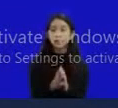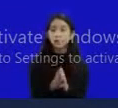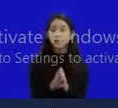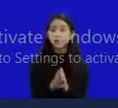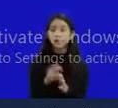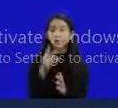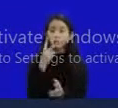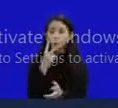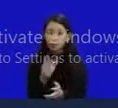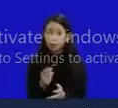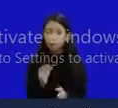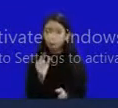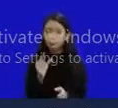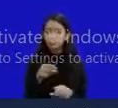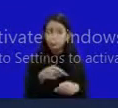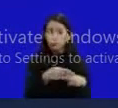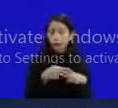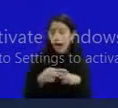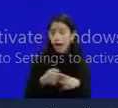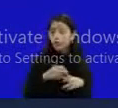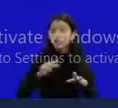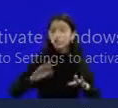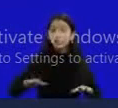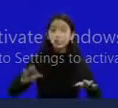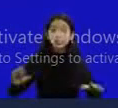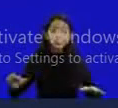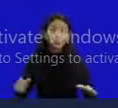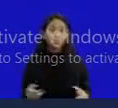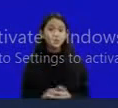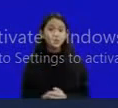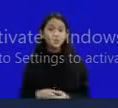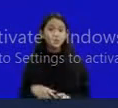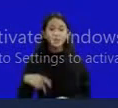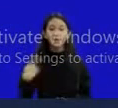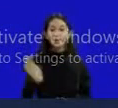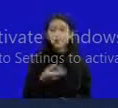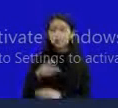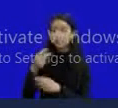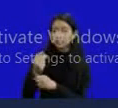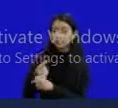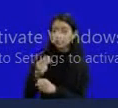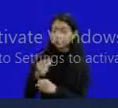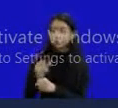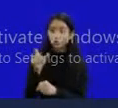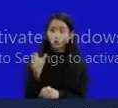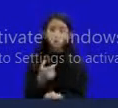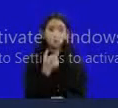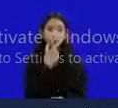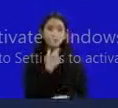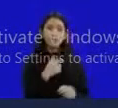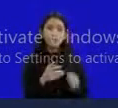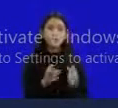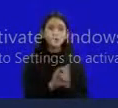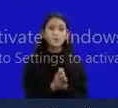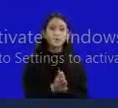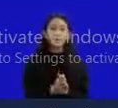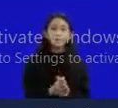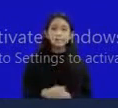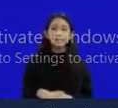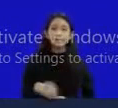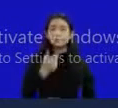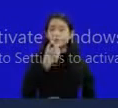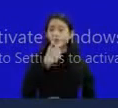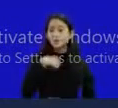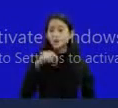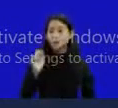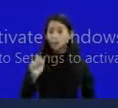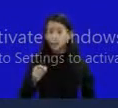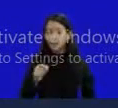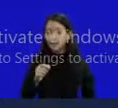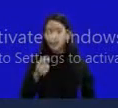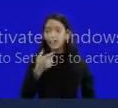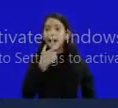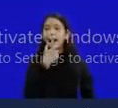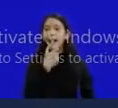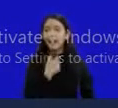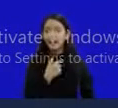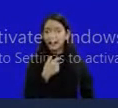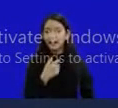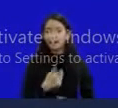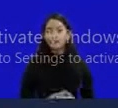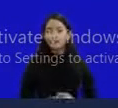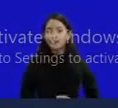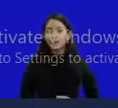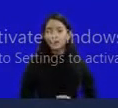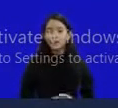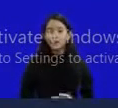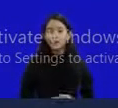keamanan siswa-siswi kita guru-guru kita orang tua dan tentunya nenek kakeknya anak-anak yang tinggal di